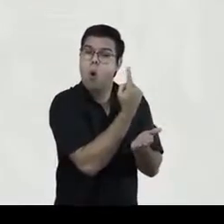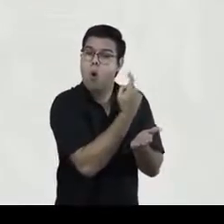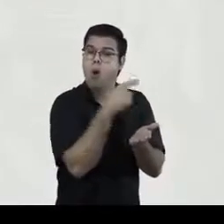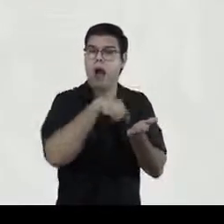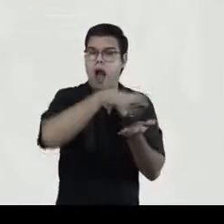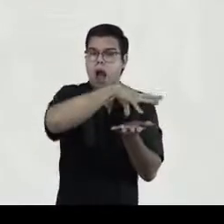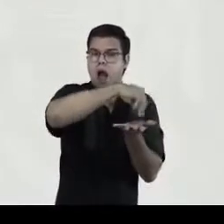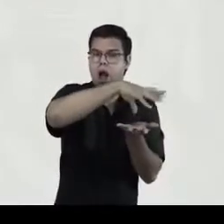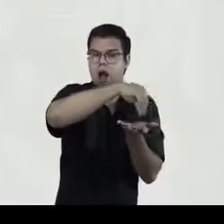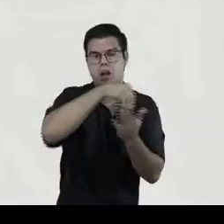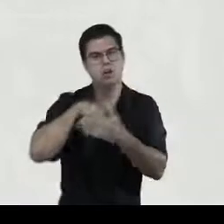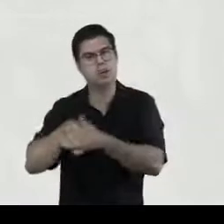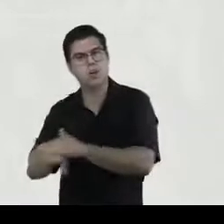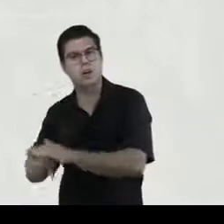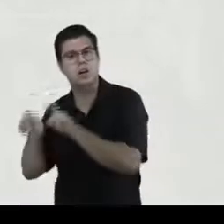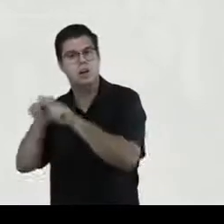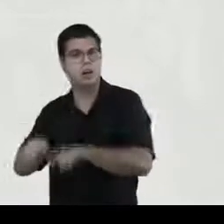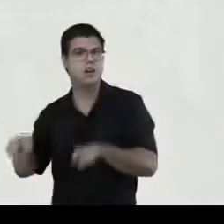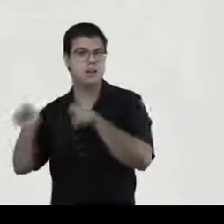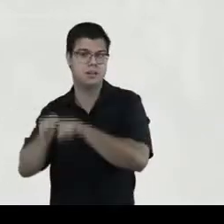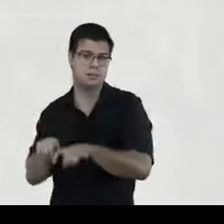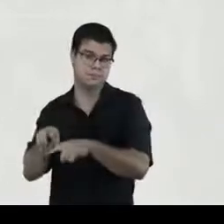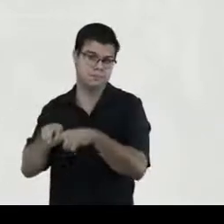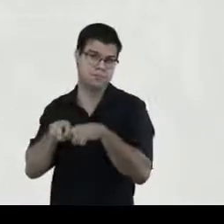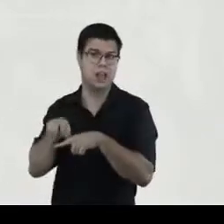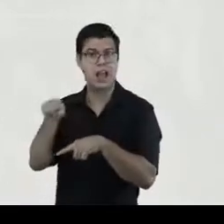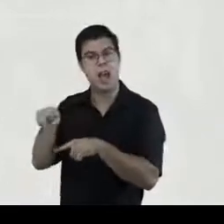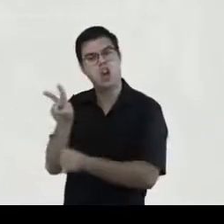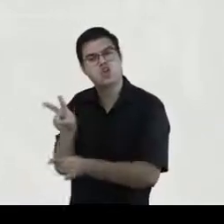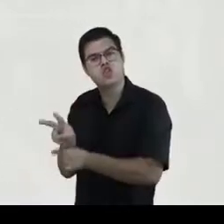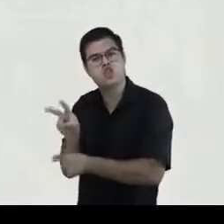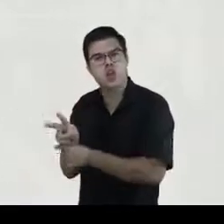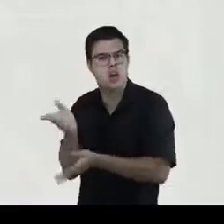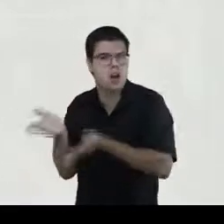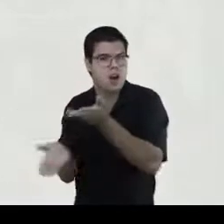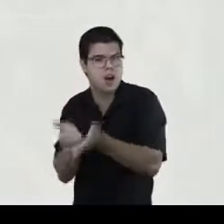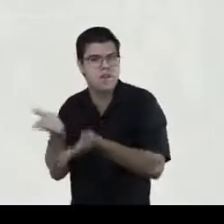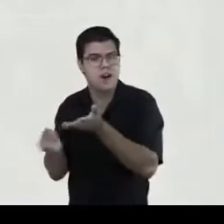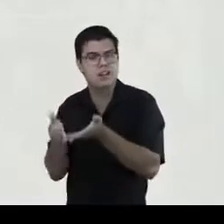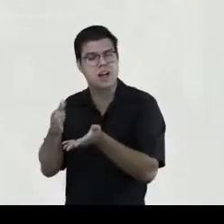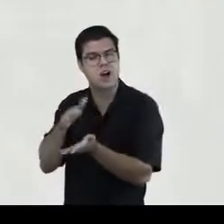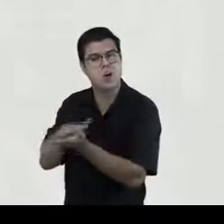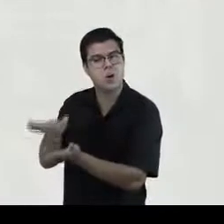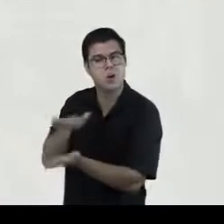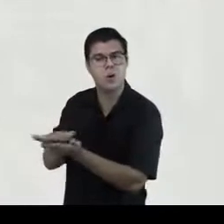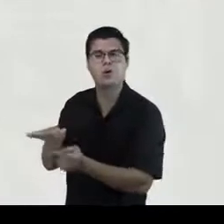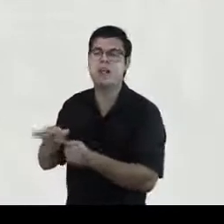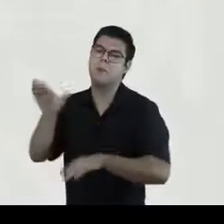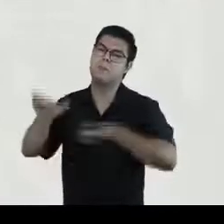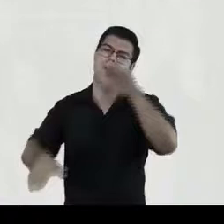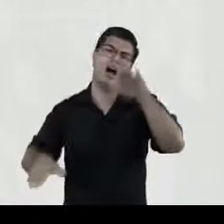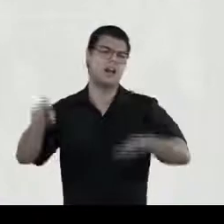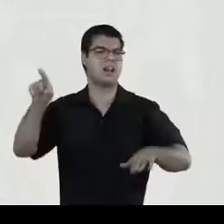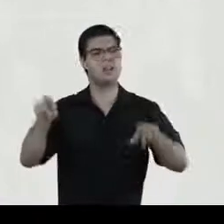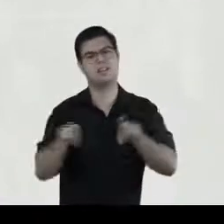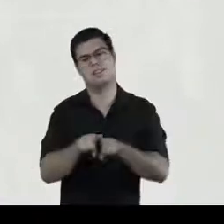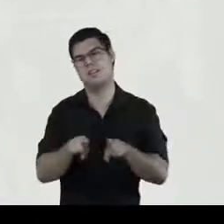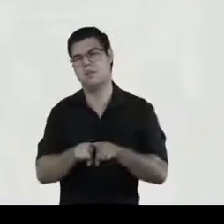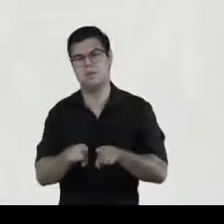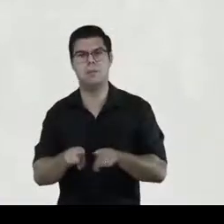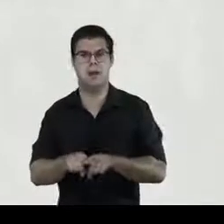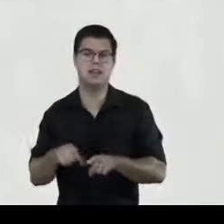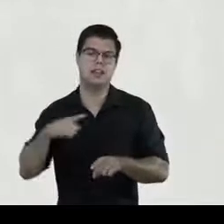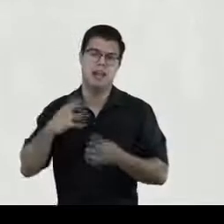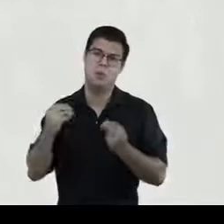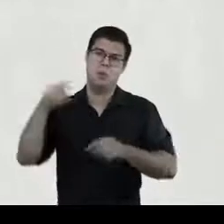Der Erhaltungszustand dieser Drucke ist nicht immer gleich gut. Da gibt es ganz erhebliche Schwankungen. Und es ist,